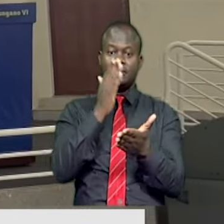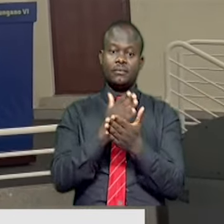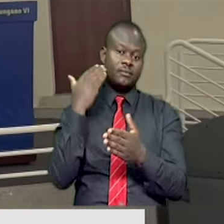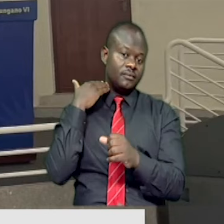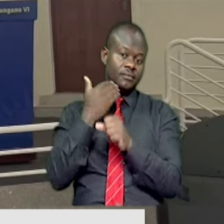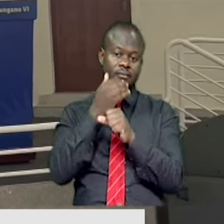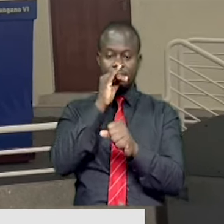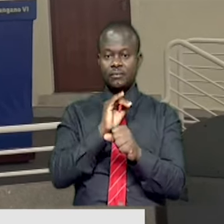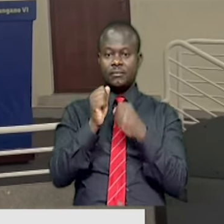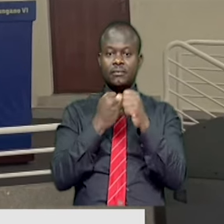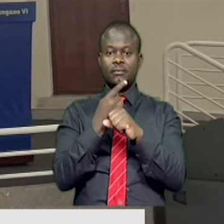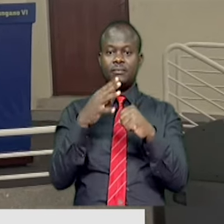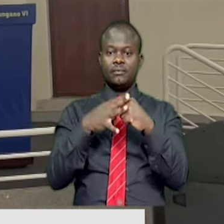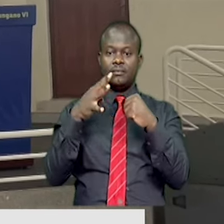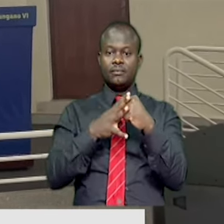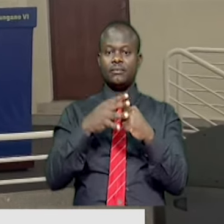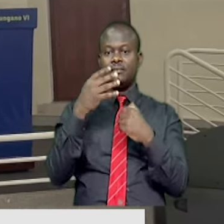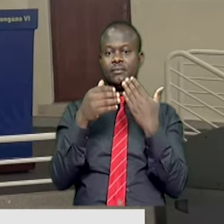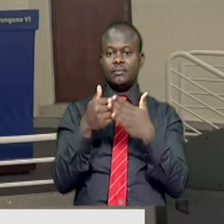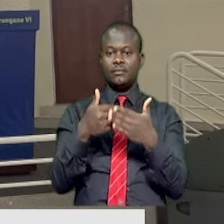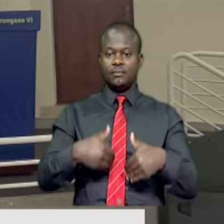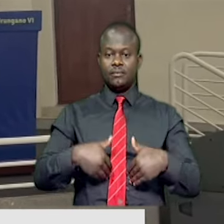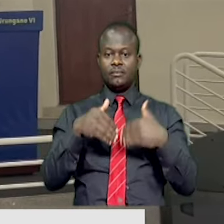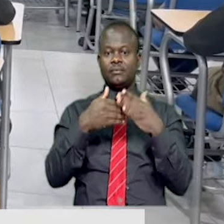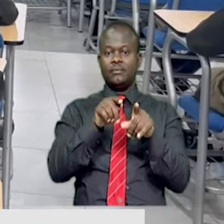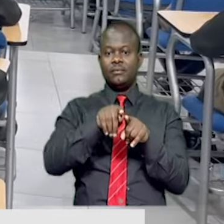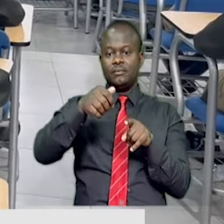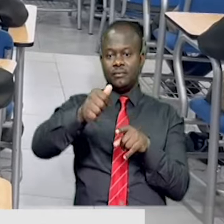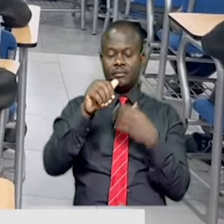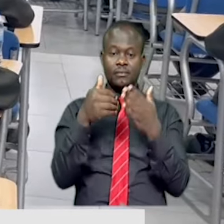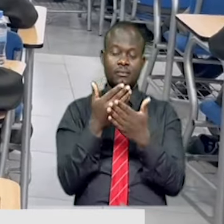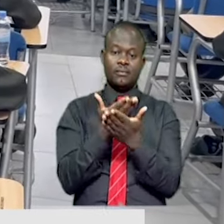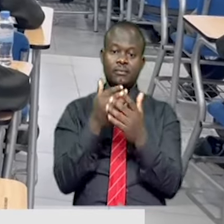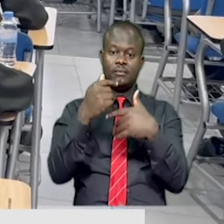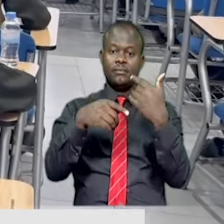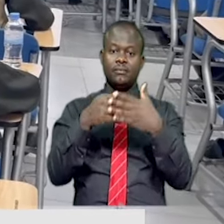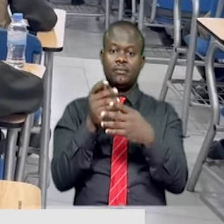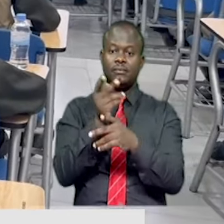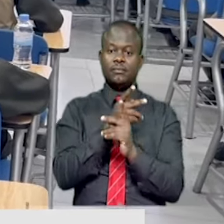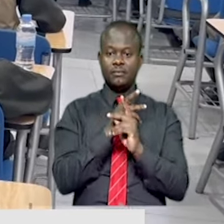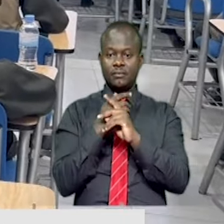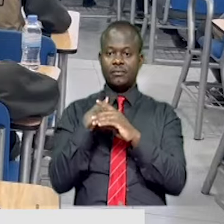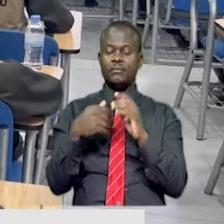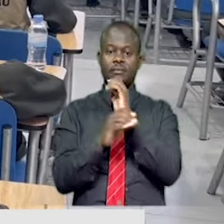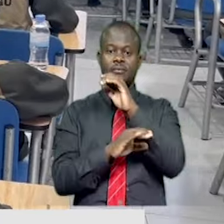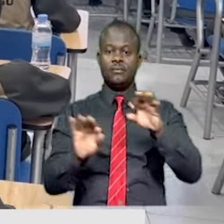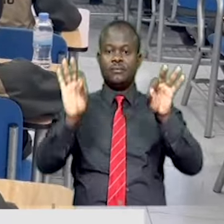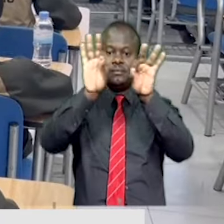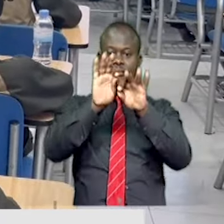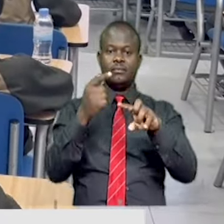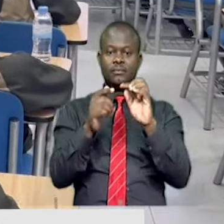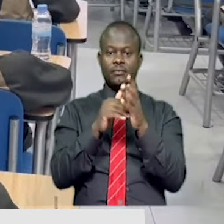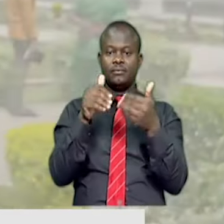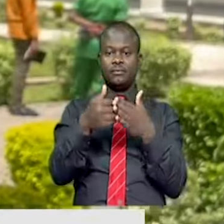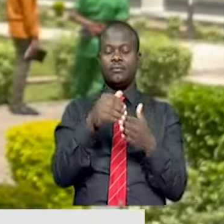yakorewe abatutsi mu 1994 bari urubyiruko bagenzi babo bityo abasaba gukomeza kwita ku bifitiye igihugu akamaro ndetse bagira